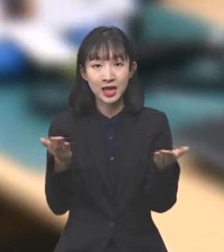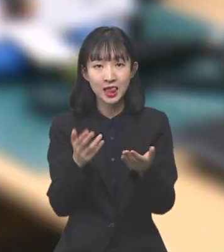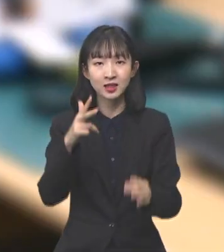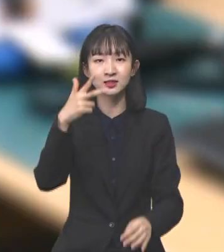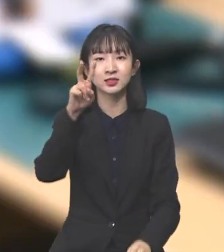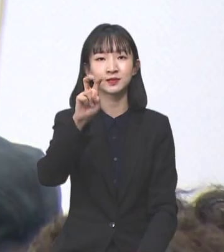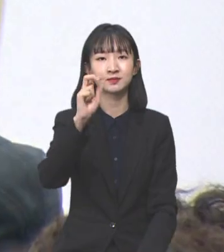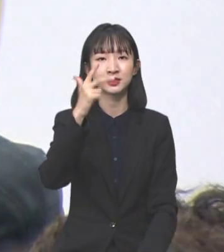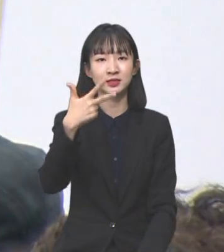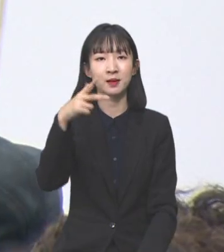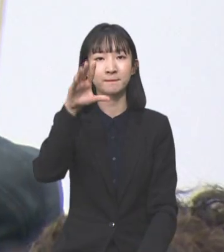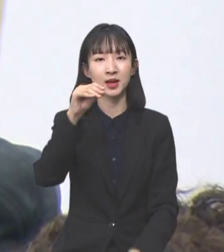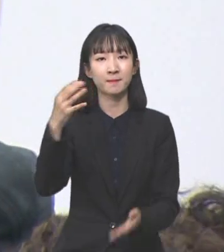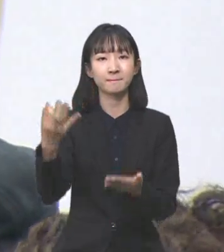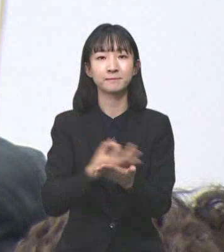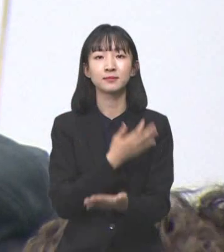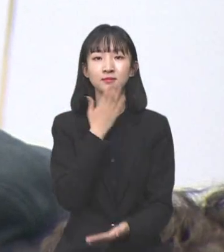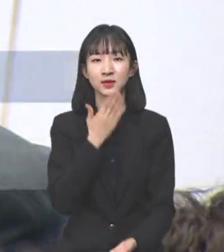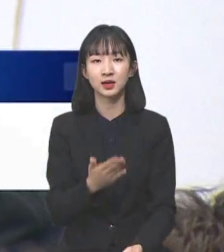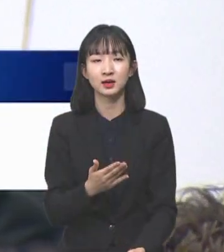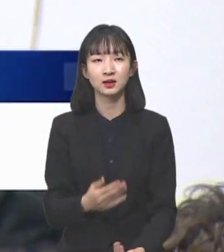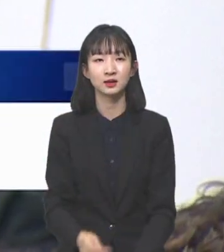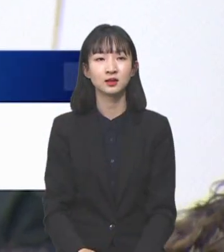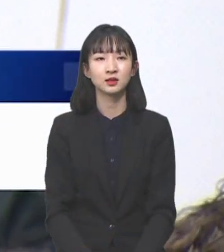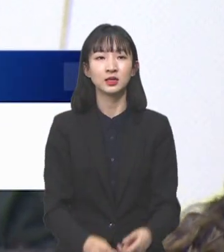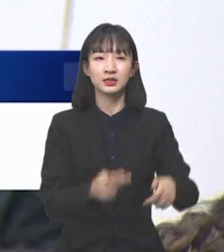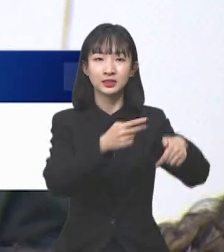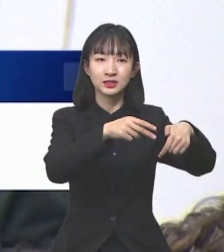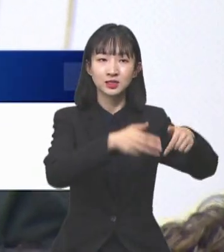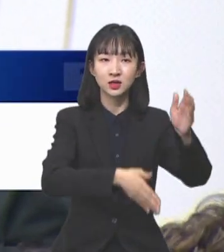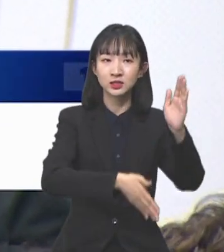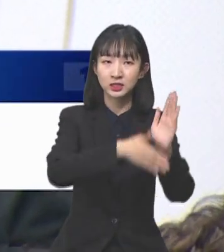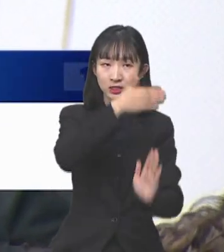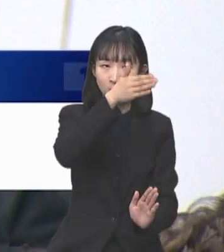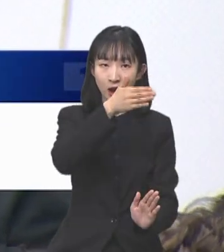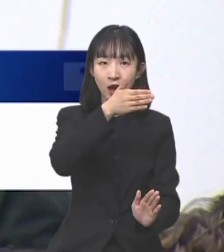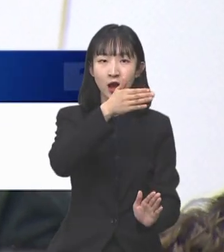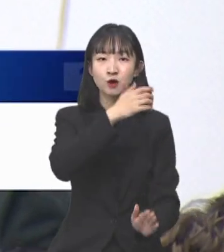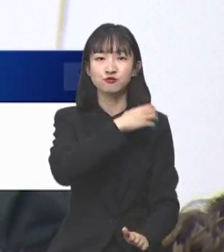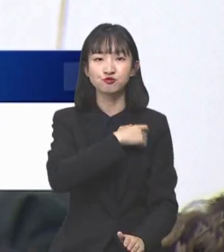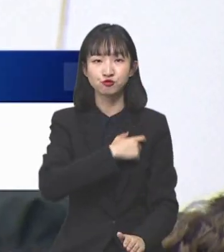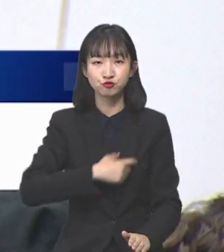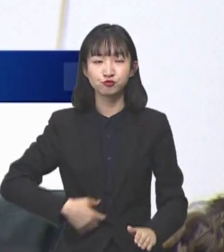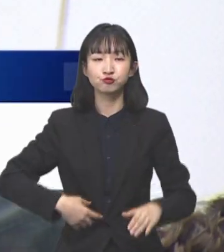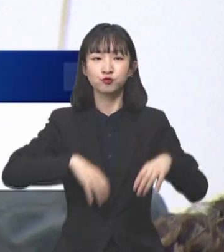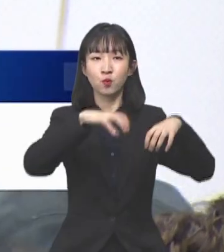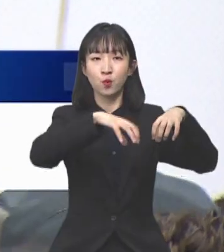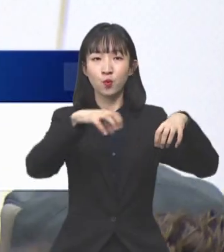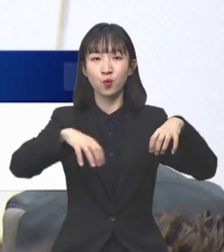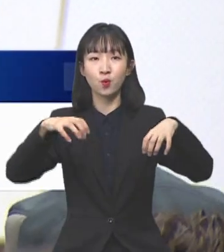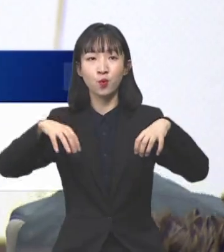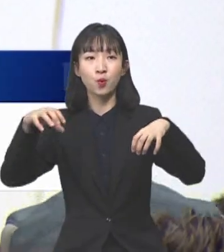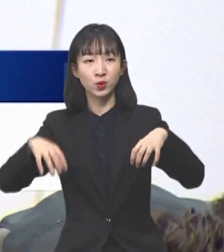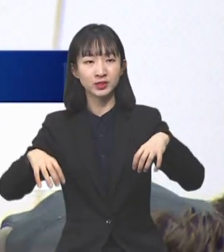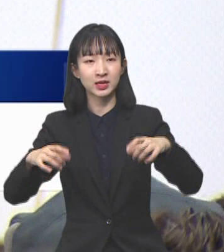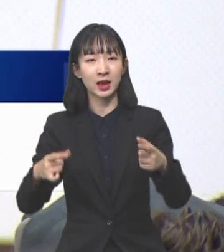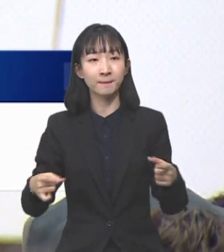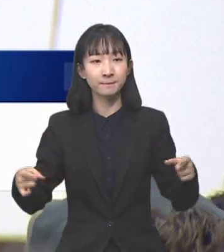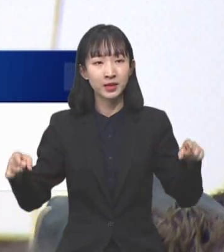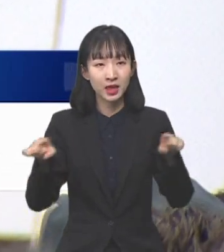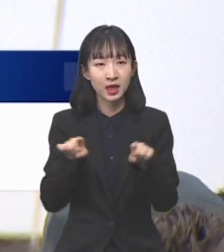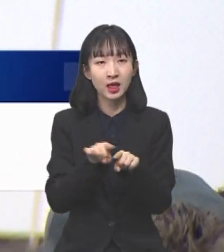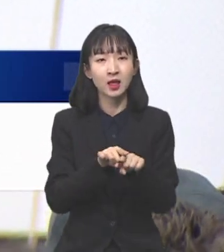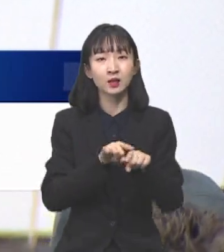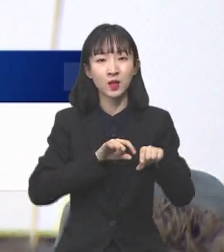손해 해집니다 인천시 훨씬 게 움 성이 당시 서 3 방위 선언